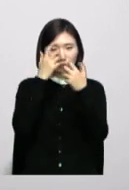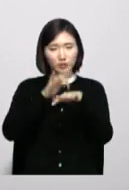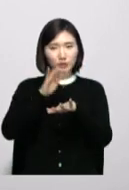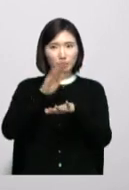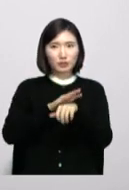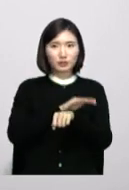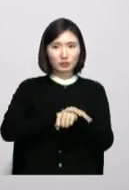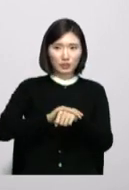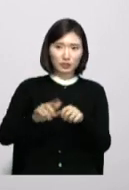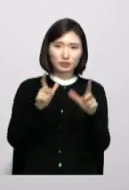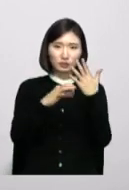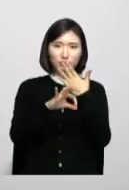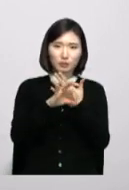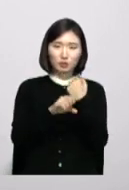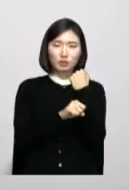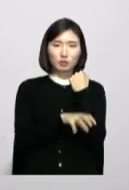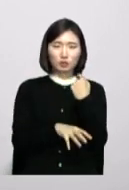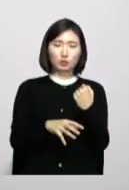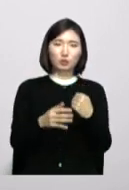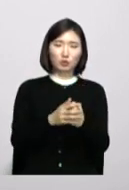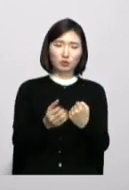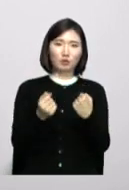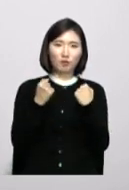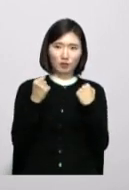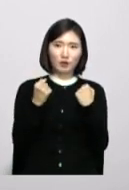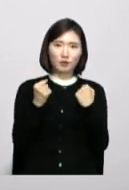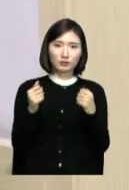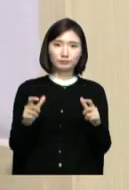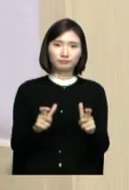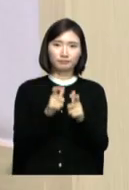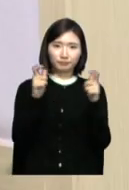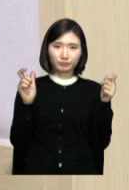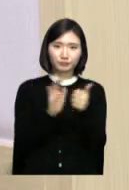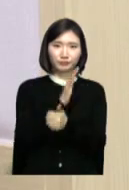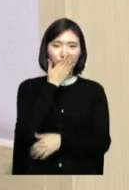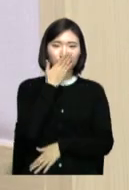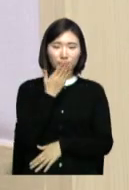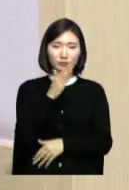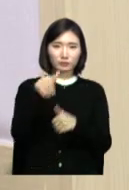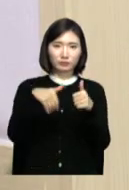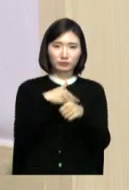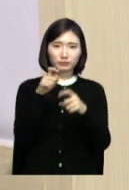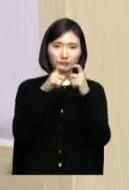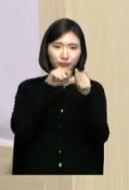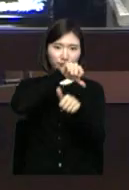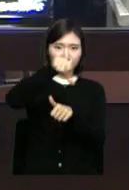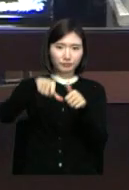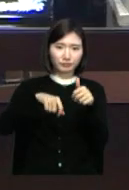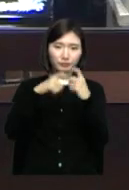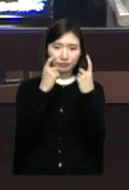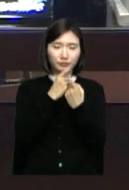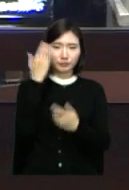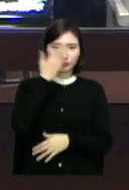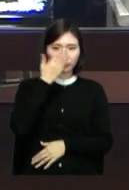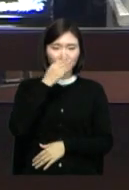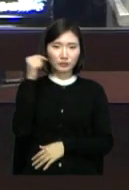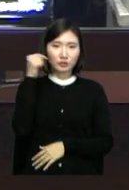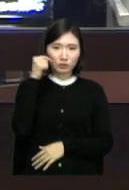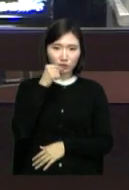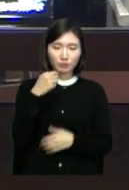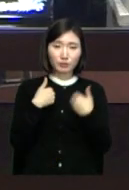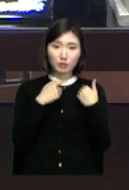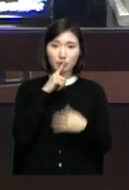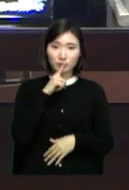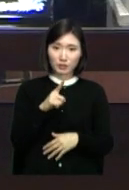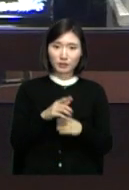지켜도 충분히 기초 체력을 향상시켜서 도움이 될 수 있습니다 아 이제 주변 환경이나 개인 위생을 철저히 해야 한다는 그런